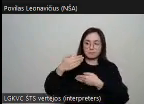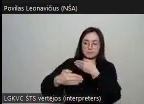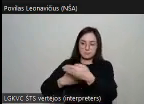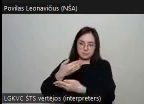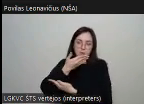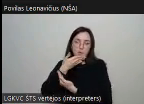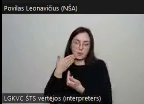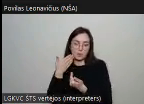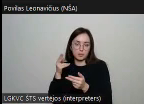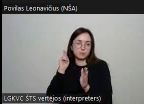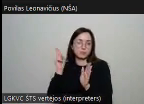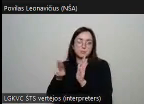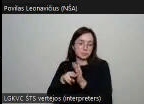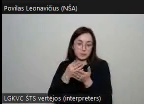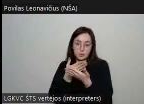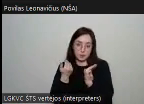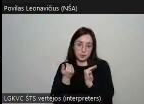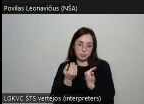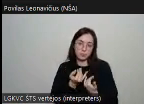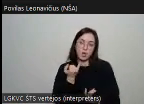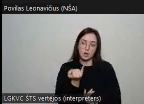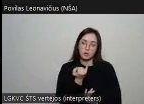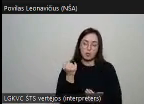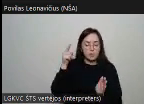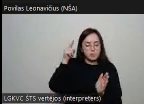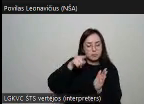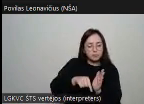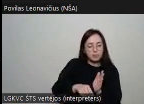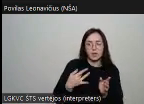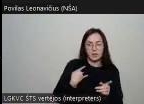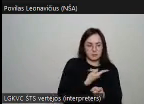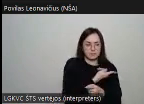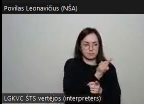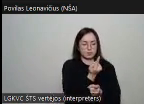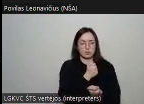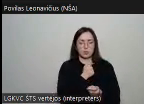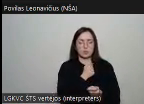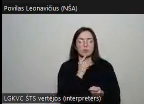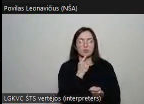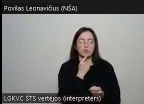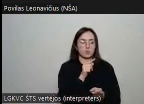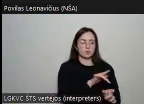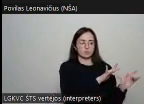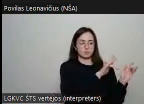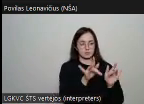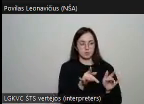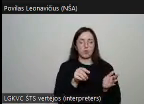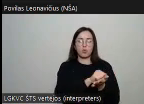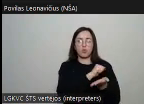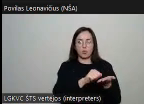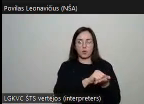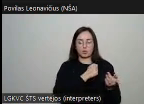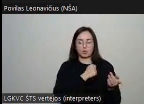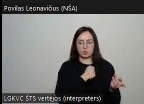įdomu pasigilinti, nu, gal jūs ten daug dokumentų iš Suomijos turite ir kodėl jie vis dėlto priėmė tokį griežtą,